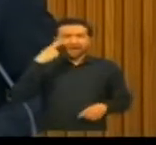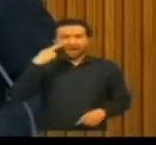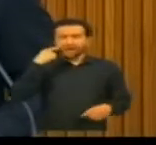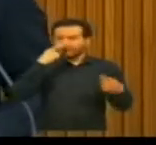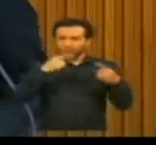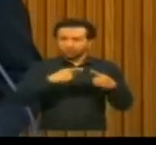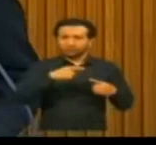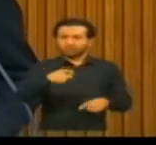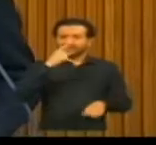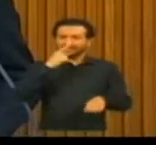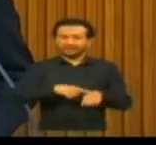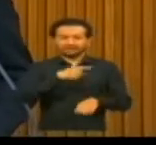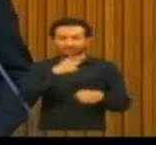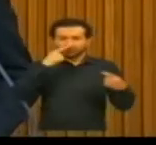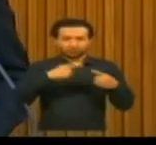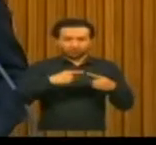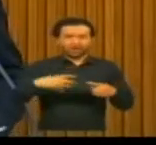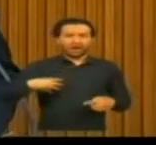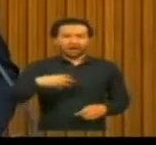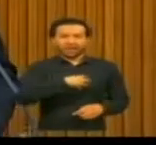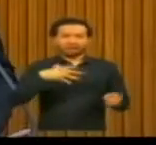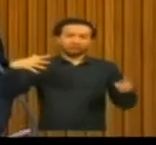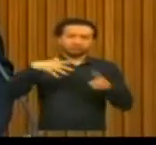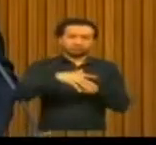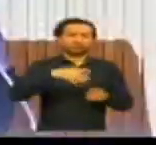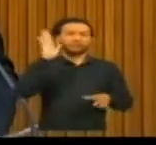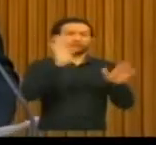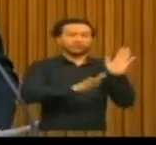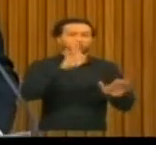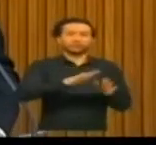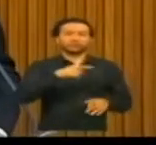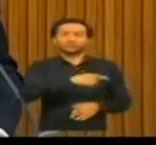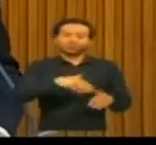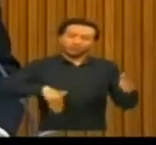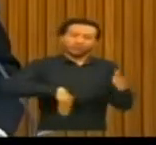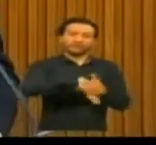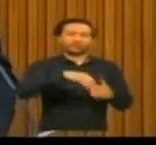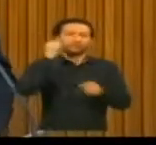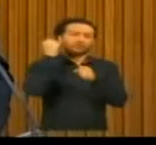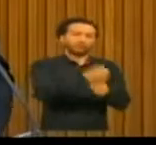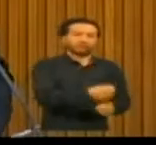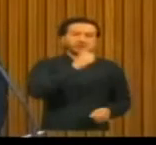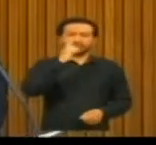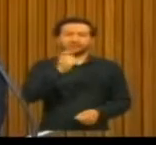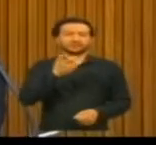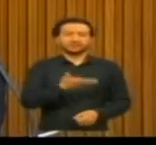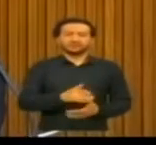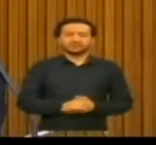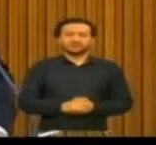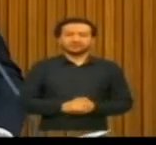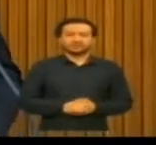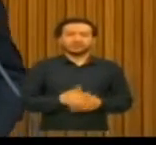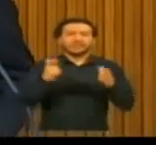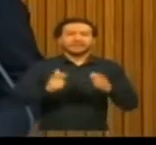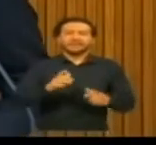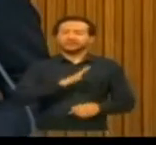inanç bu annelerin üzerine sopayla gider, mücadele eder ve sopayla o anneleri döver ve dağıtır?